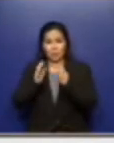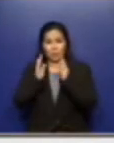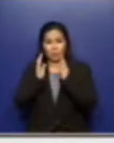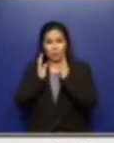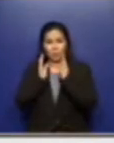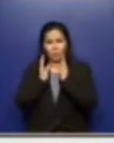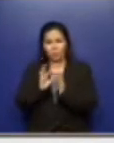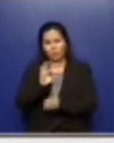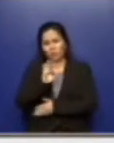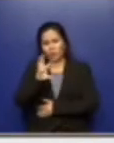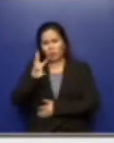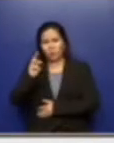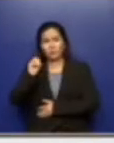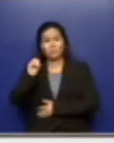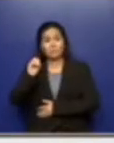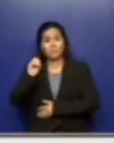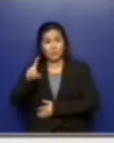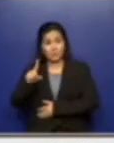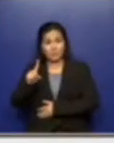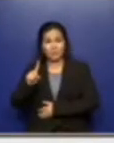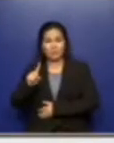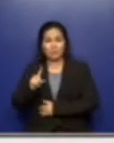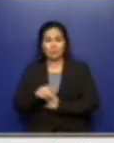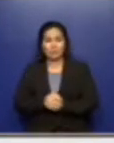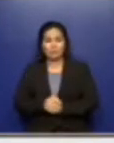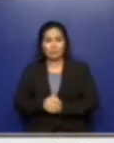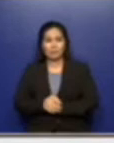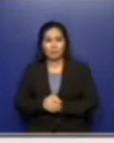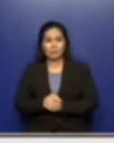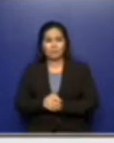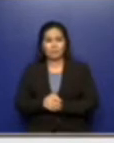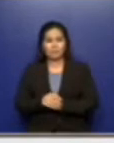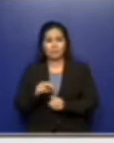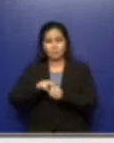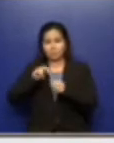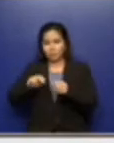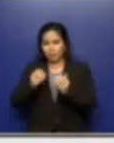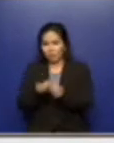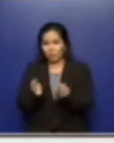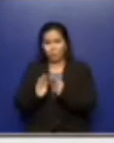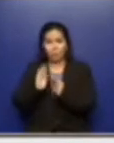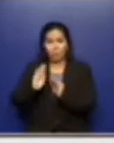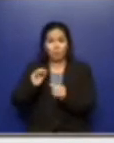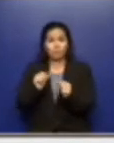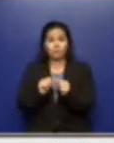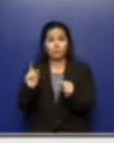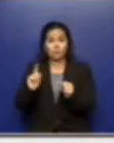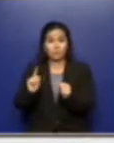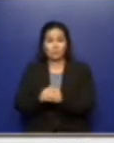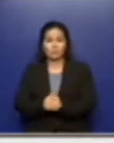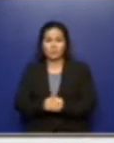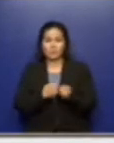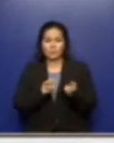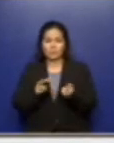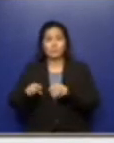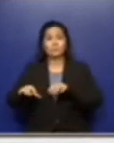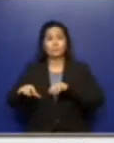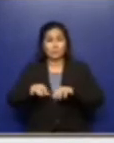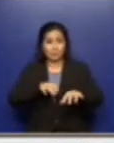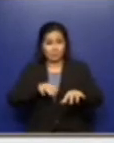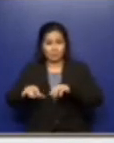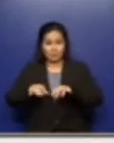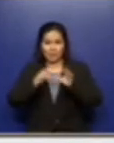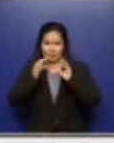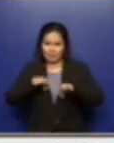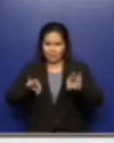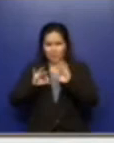961คนนั้นเนี่ยถามว่าครอบครัวเขาจะอยู่อย่างไรการบริหารจัดการต้องมีสมอง